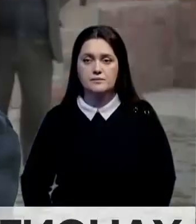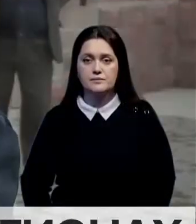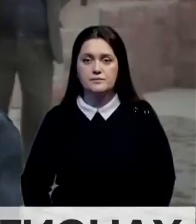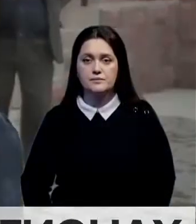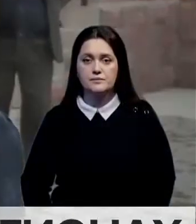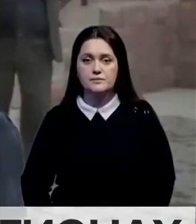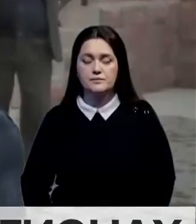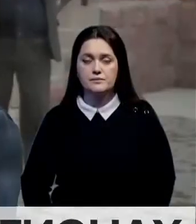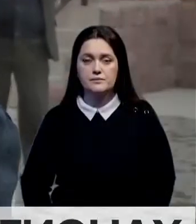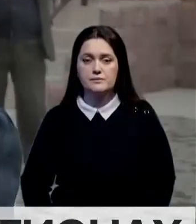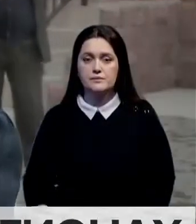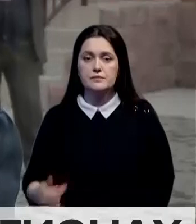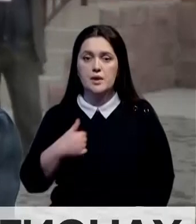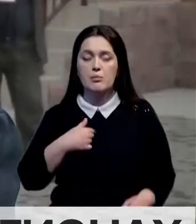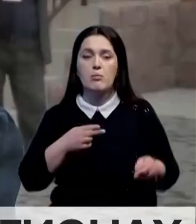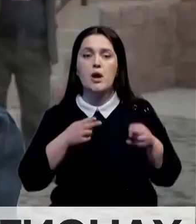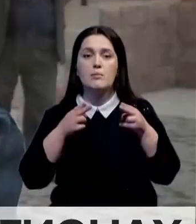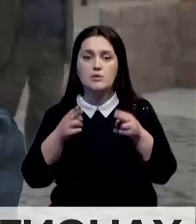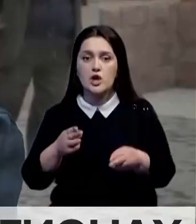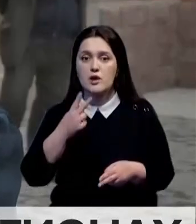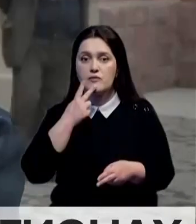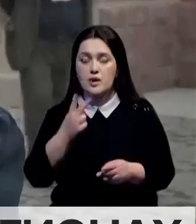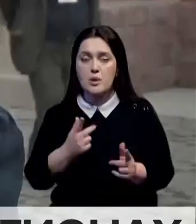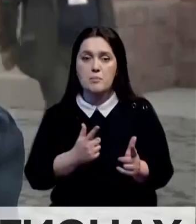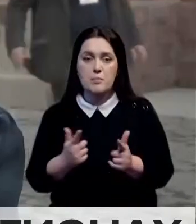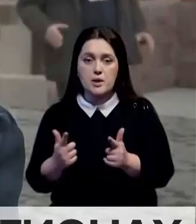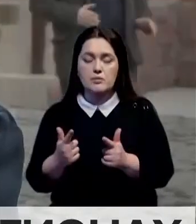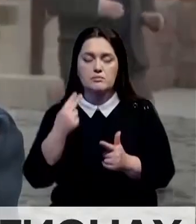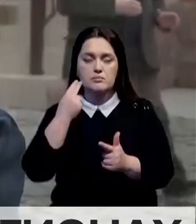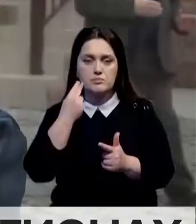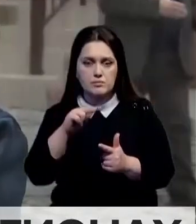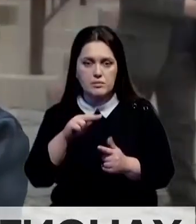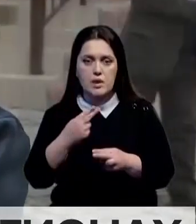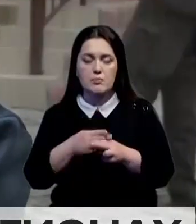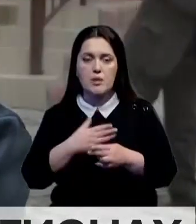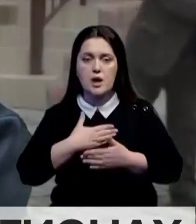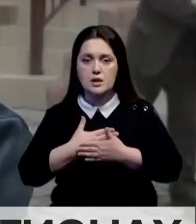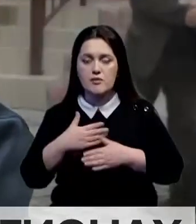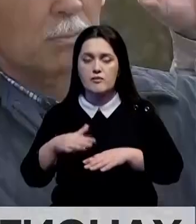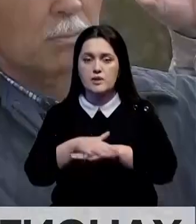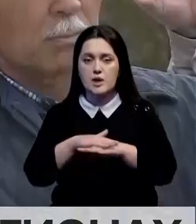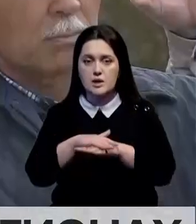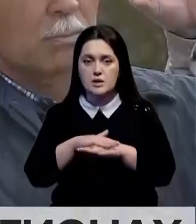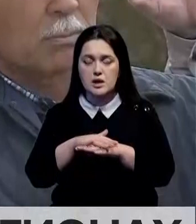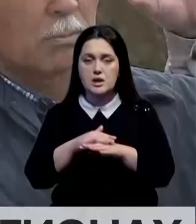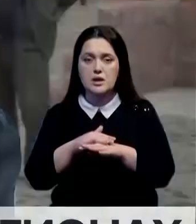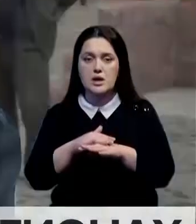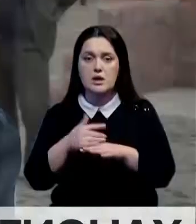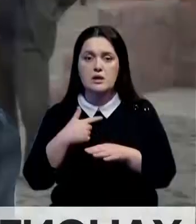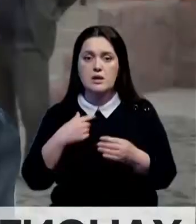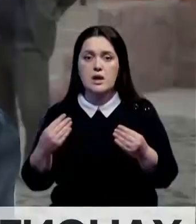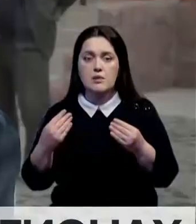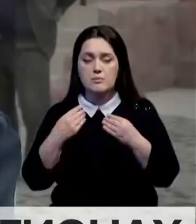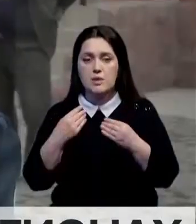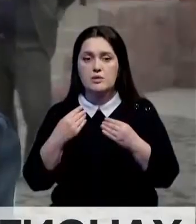Мы, объезжая, видим, что подготовка на должном уровне, активность населения повышенная. Нам дает